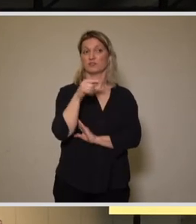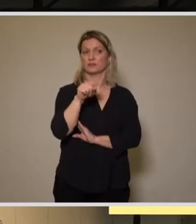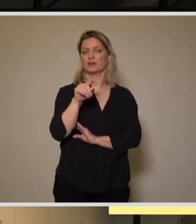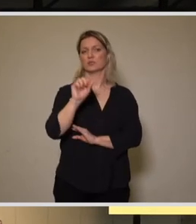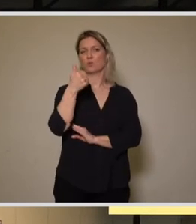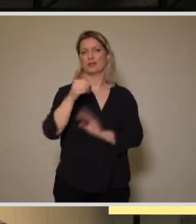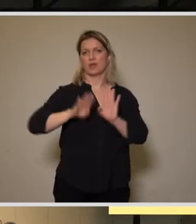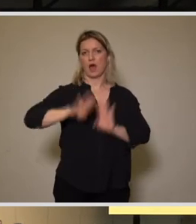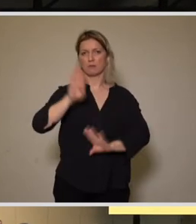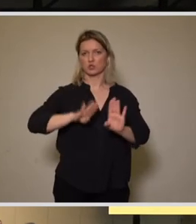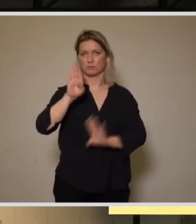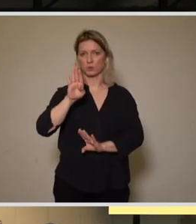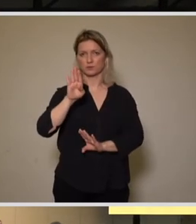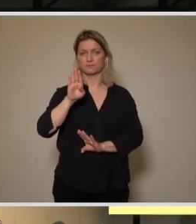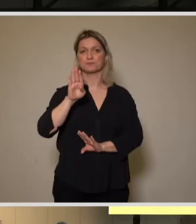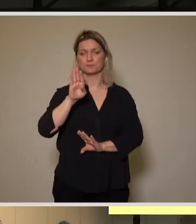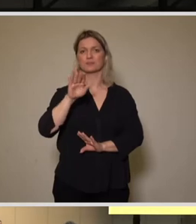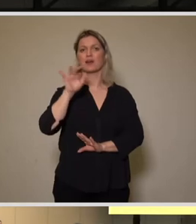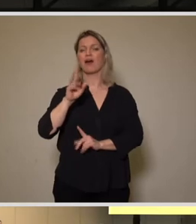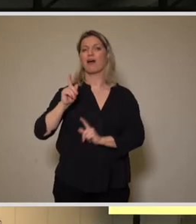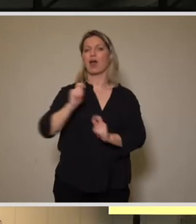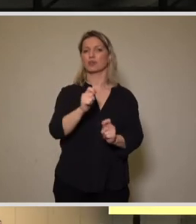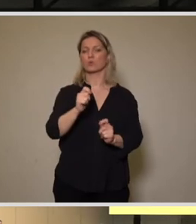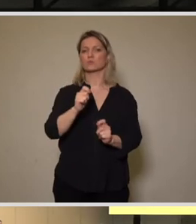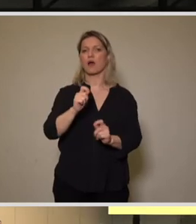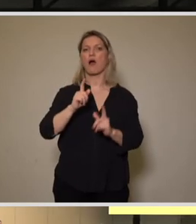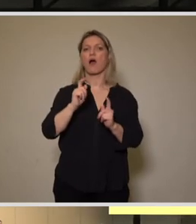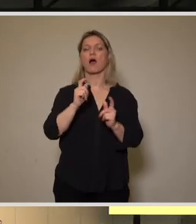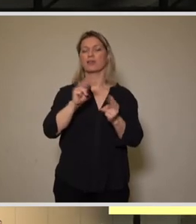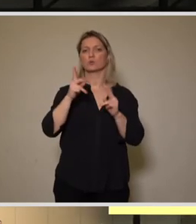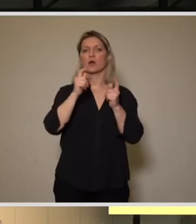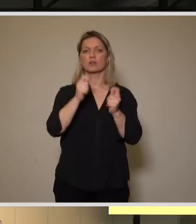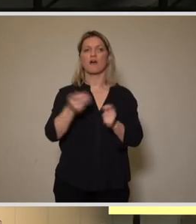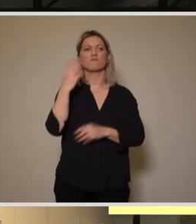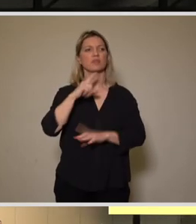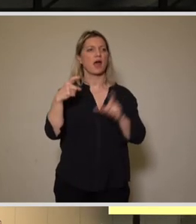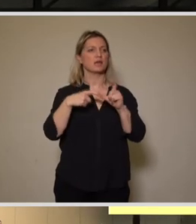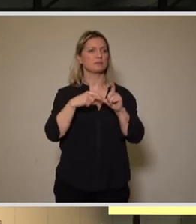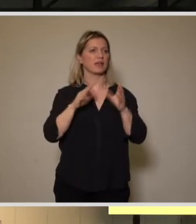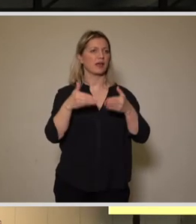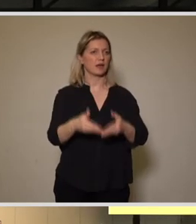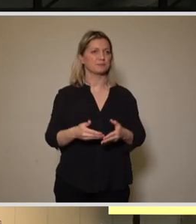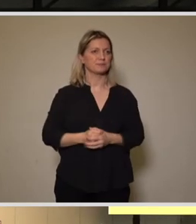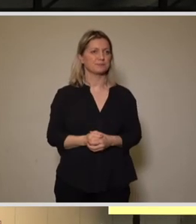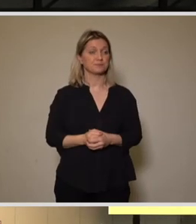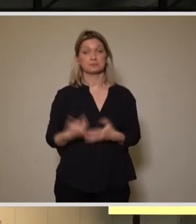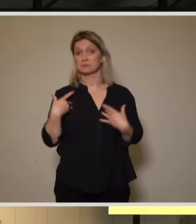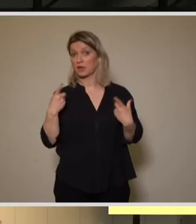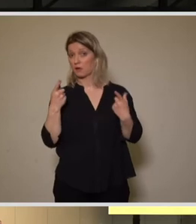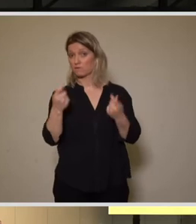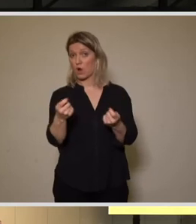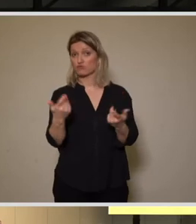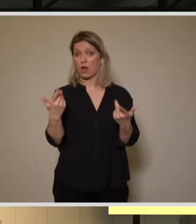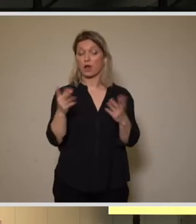abgestimmt wird, den Änderungsantrag der SPD-Fraktion. Ich schlage Ihnen vor, dass wir hier den